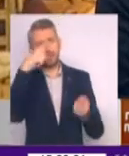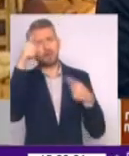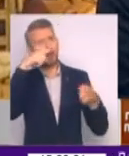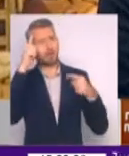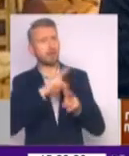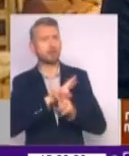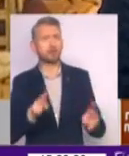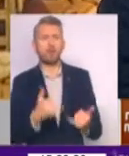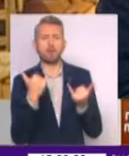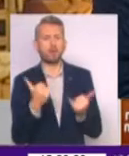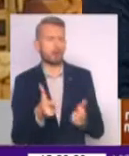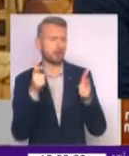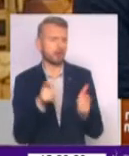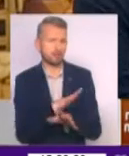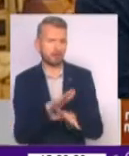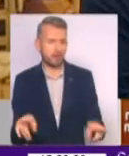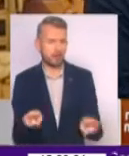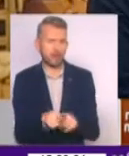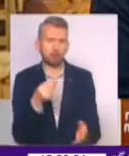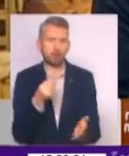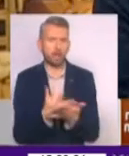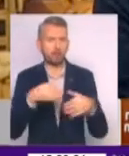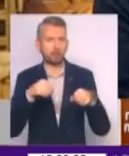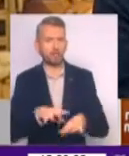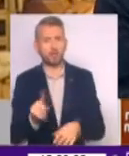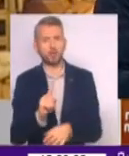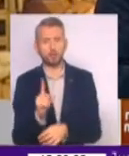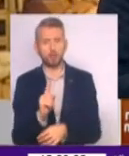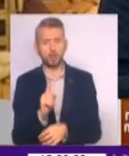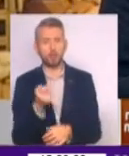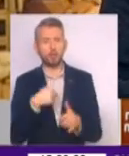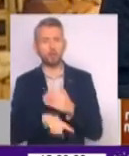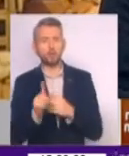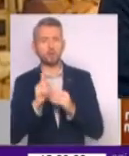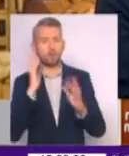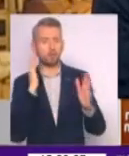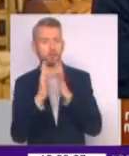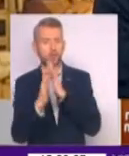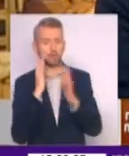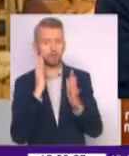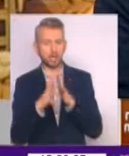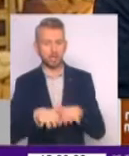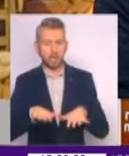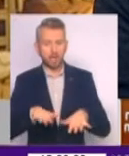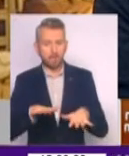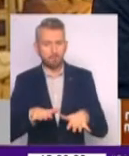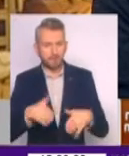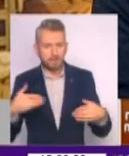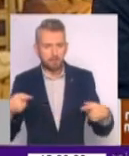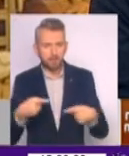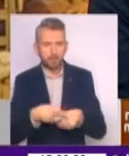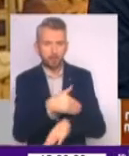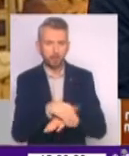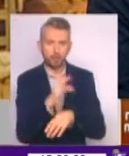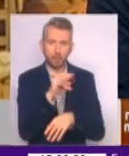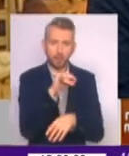ніхто зараз не піде на таке дороге рішення, щоб... Тому що проспект в місці перетинання вулиці Кулібіна з